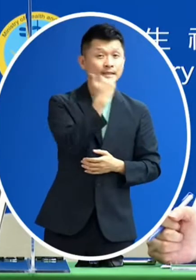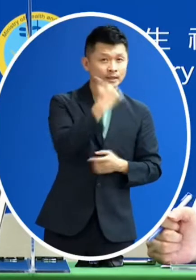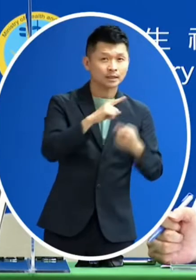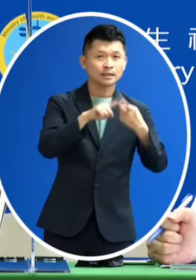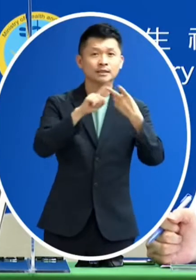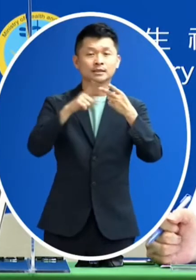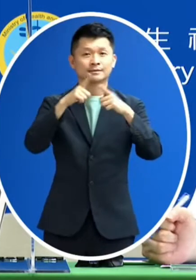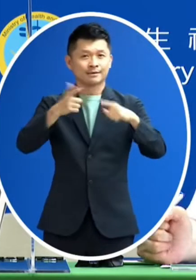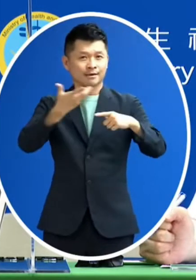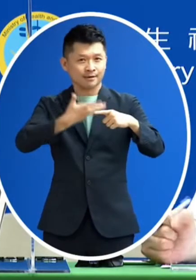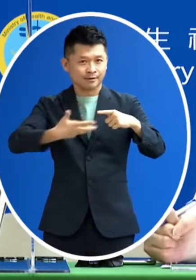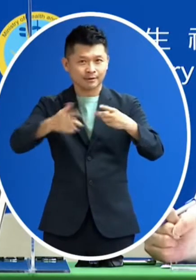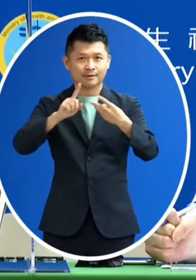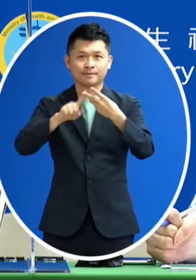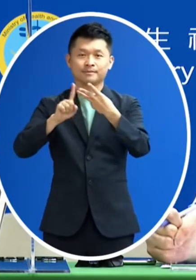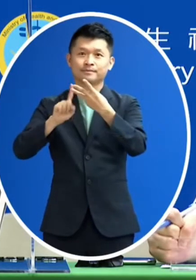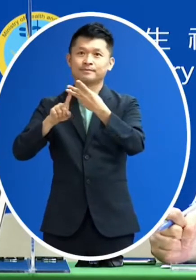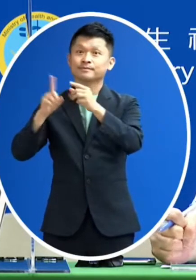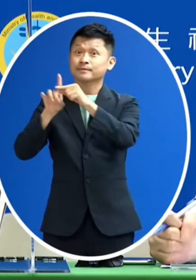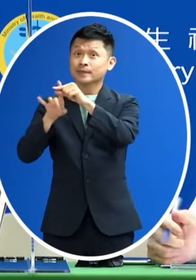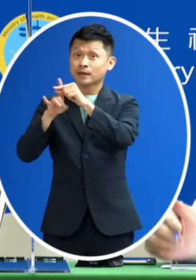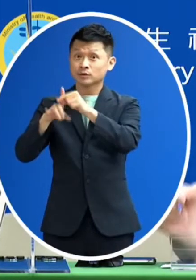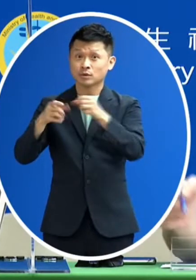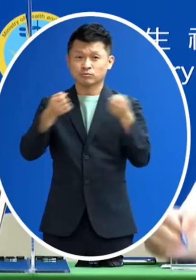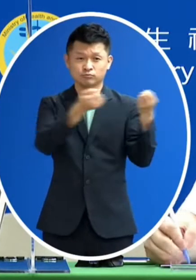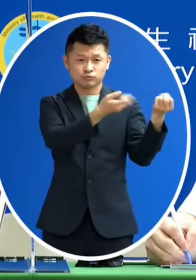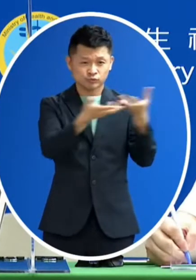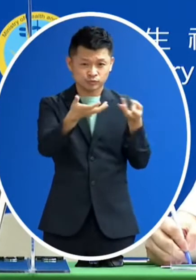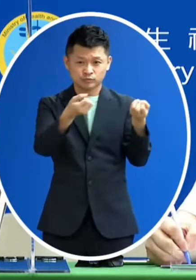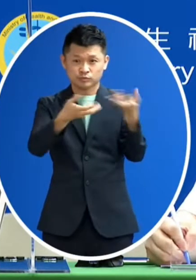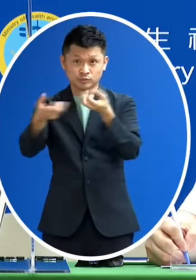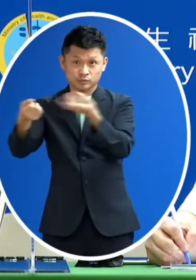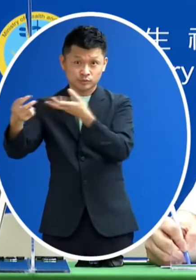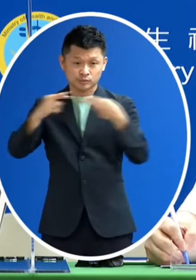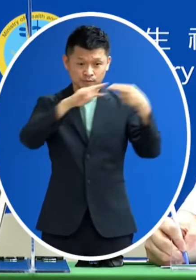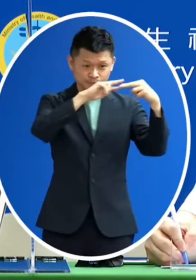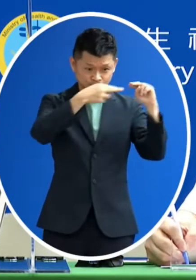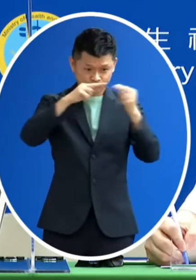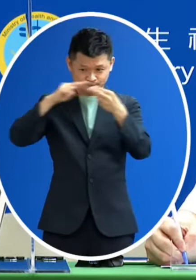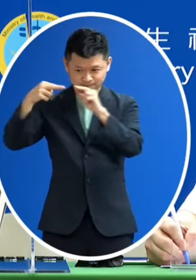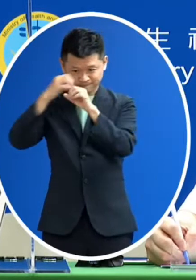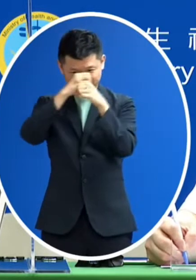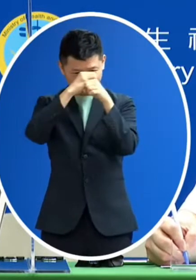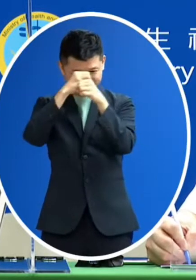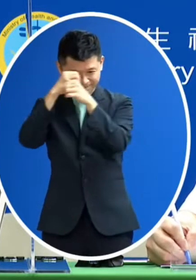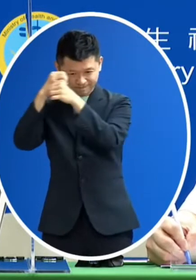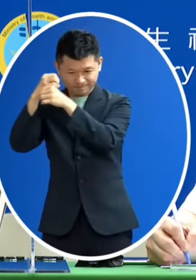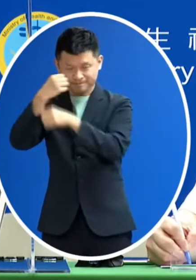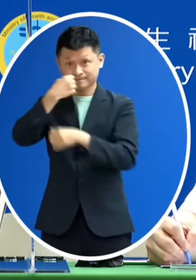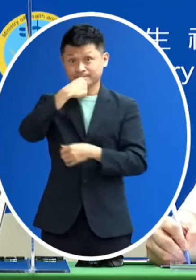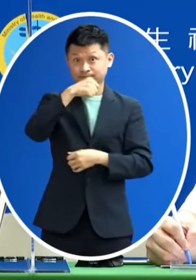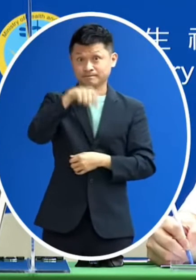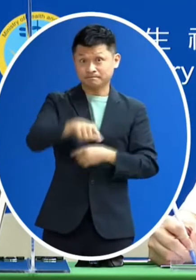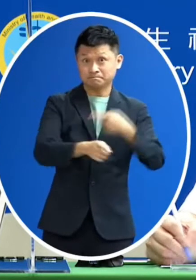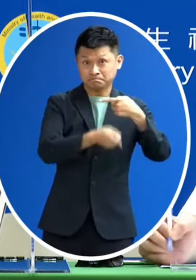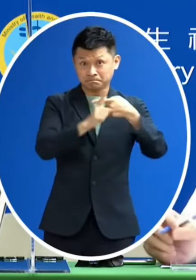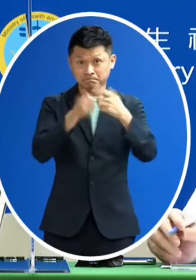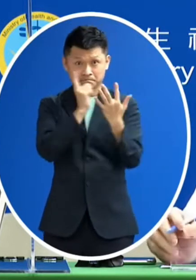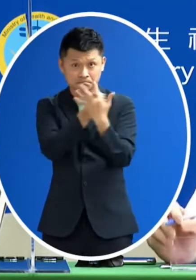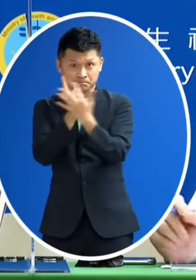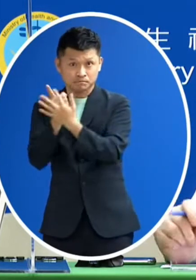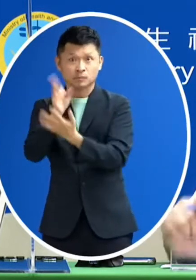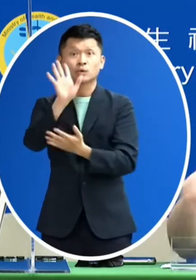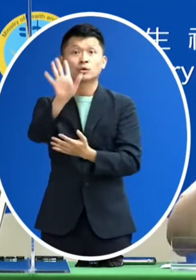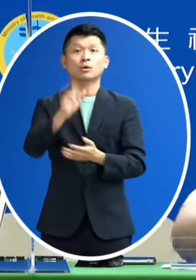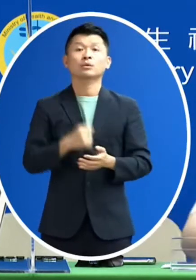大潭、台中这几个群聚的序列，到目前来讲都还可以从我们的本土个案当中来验到，所以这个目前